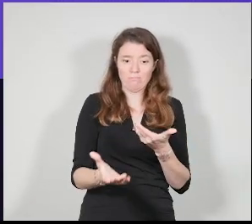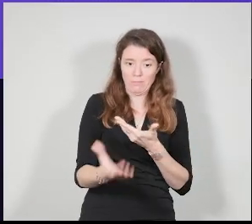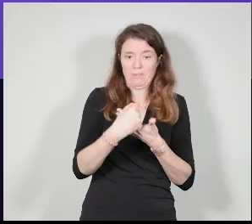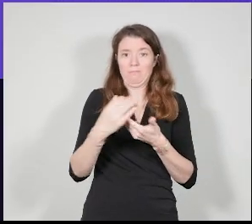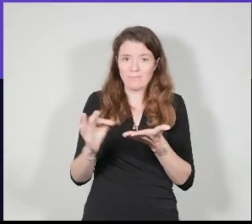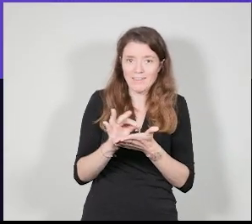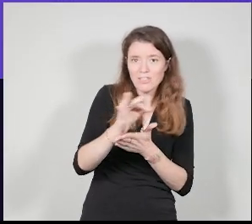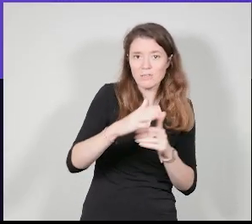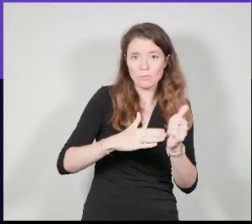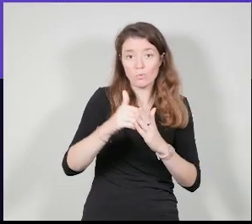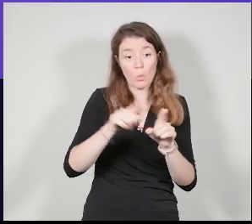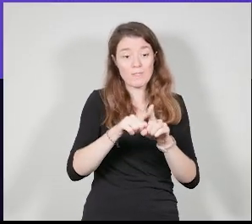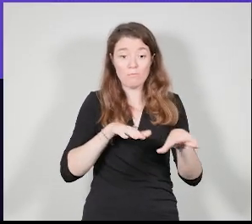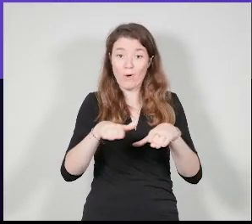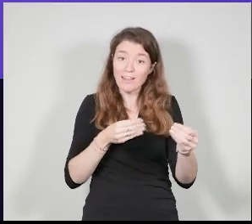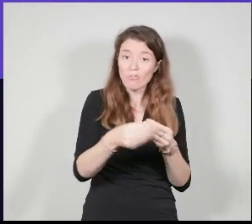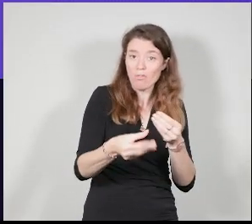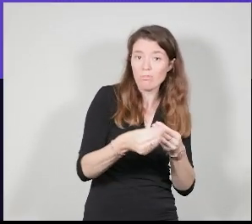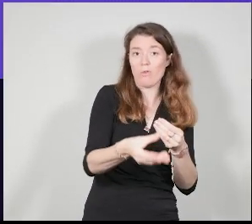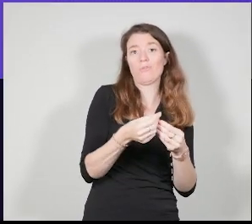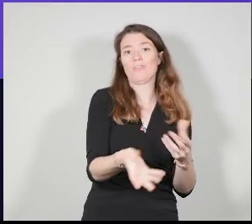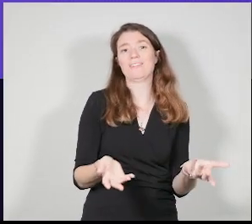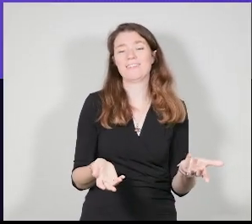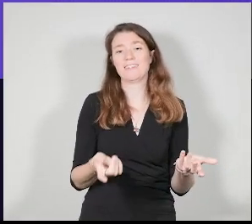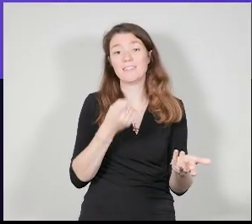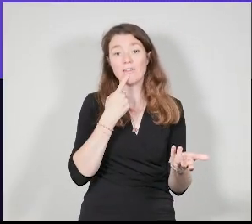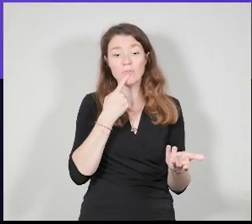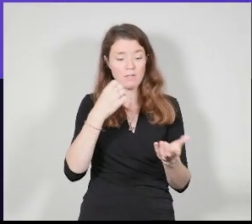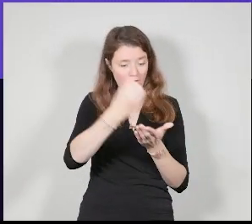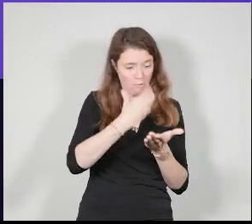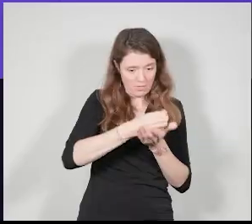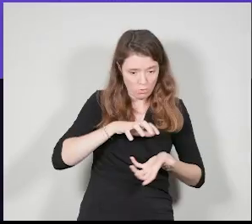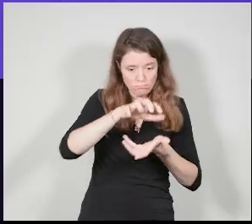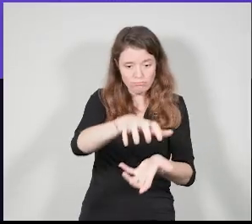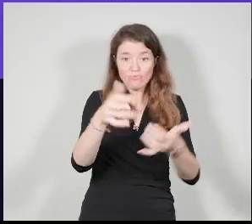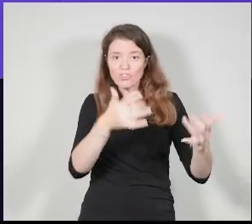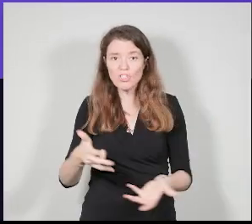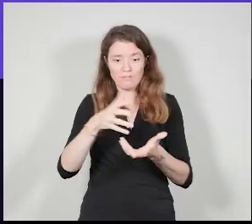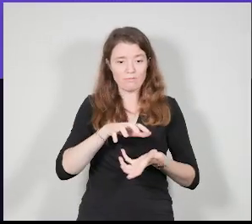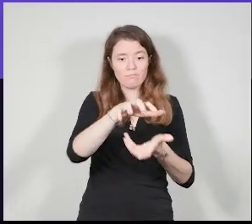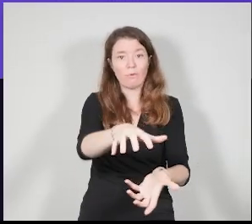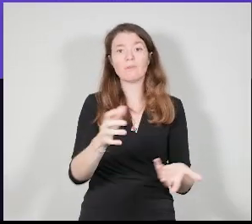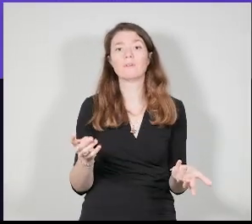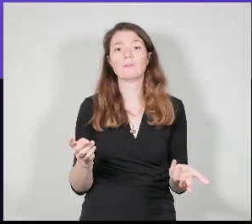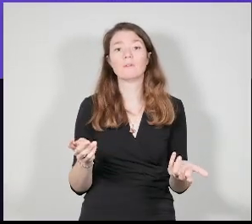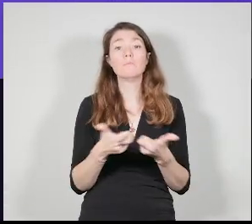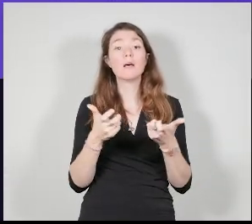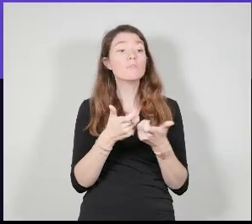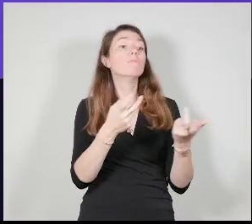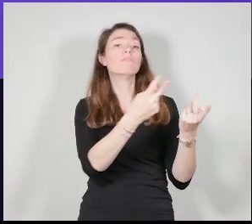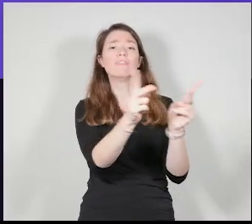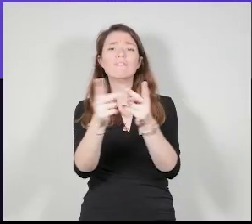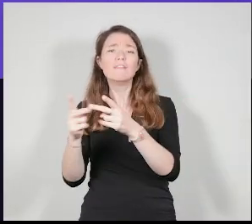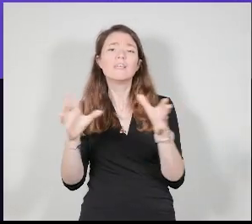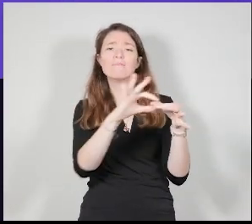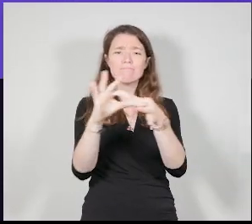et qu'on leur donne les moyens. C'est-à-dire aussi qu'on leur donne les données, qu'on leur donne les chiffres. Si une intercommunalité,